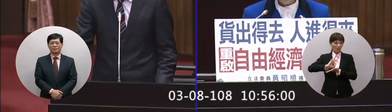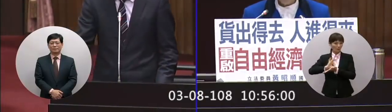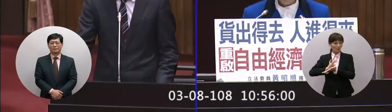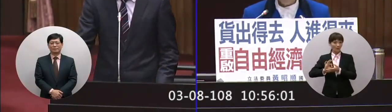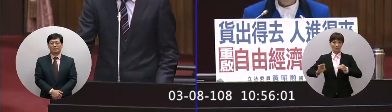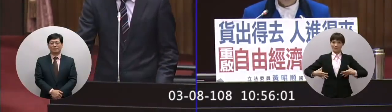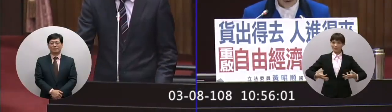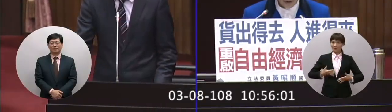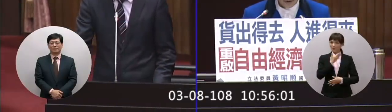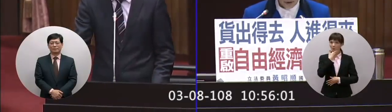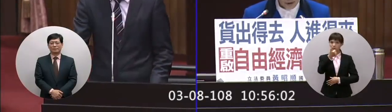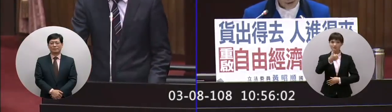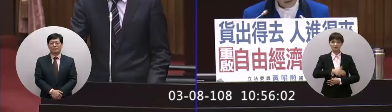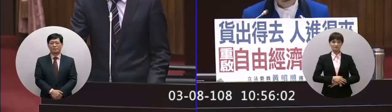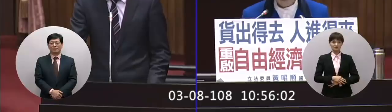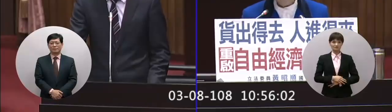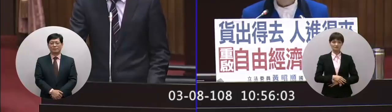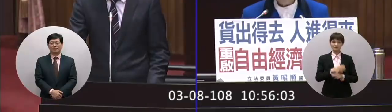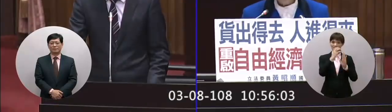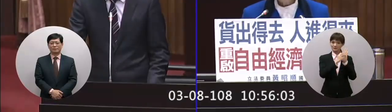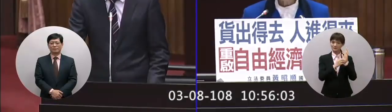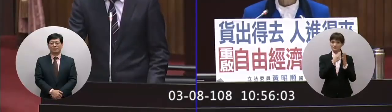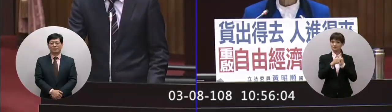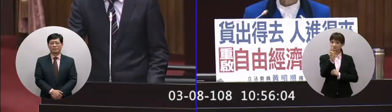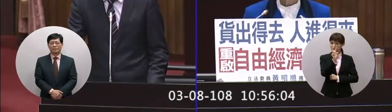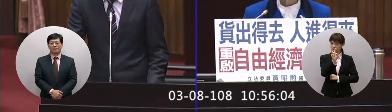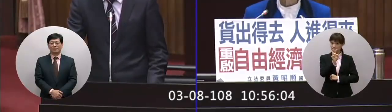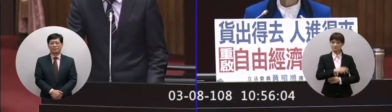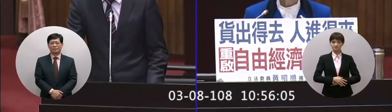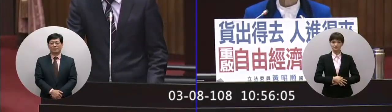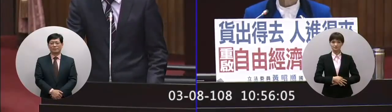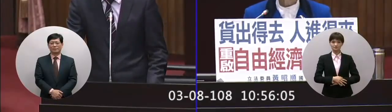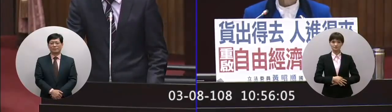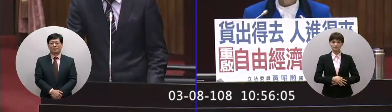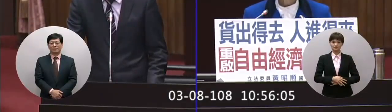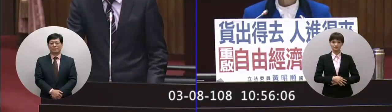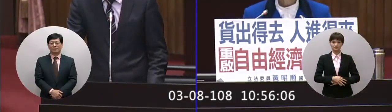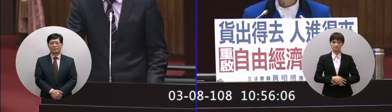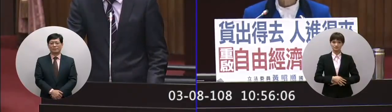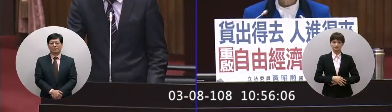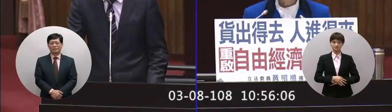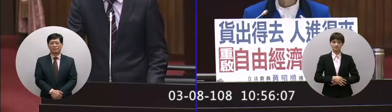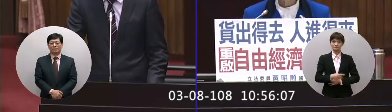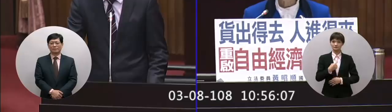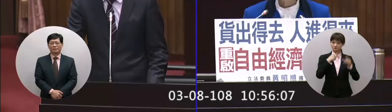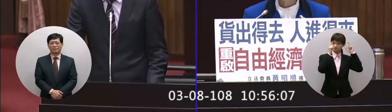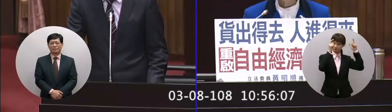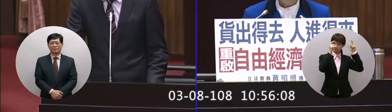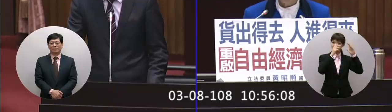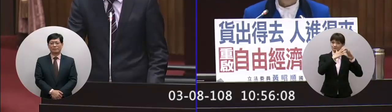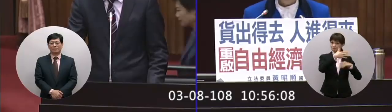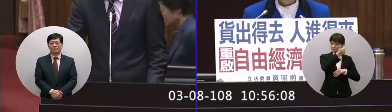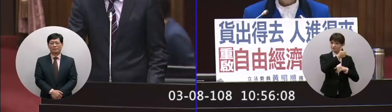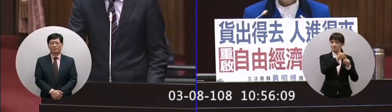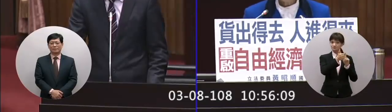啊，其实这16-20个字，就跟我们高雄，我们韩国瑜市长